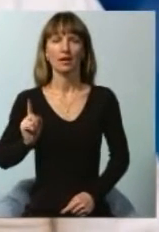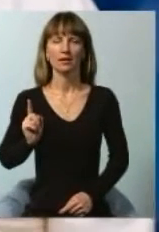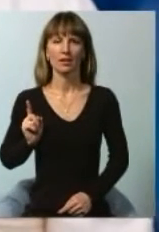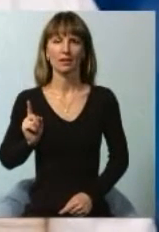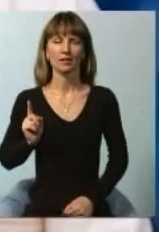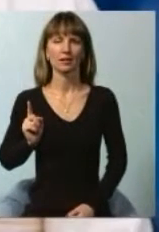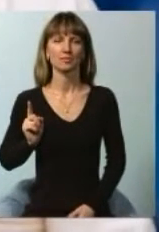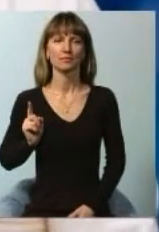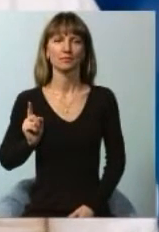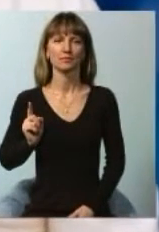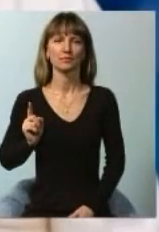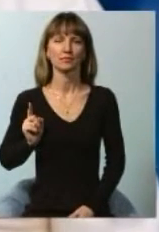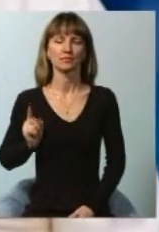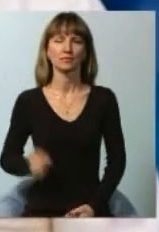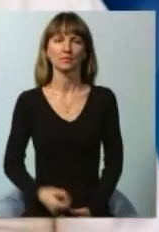охраняет